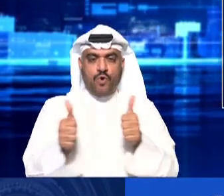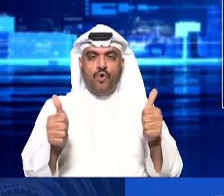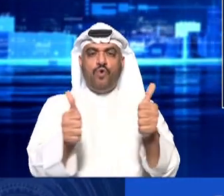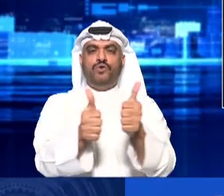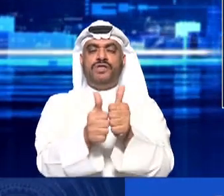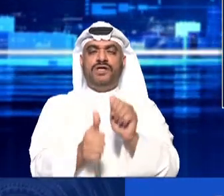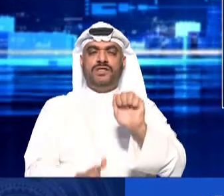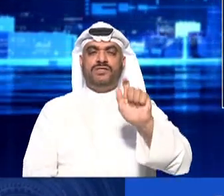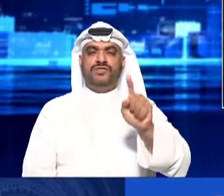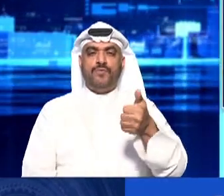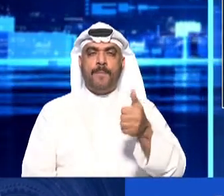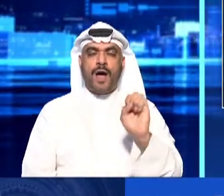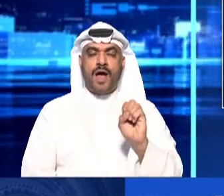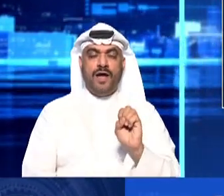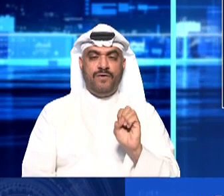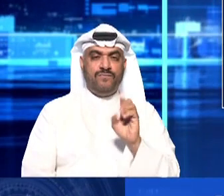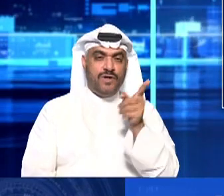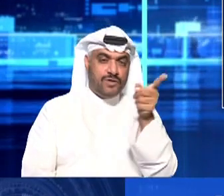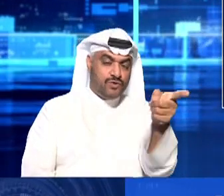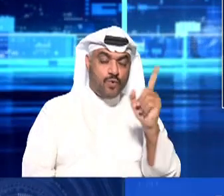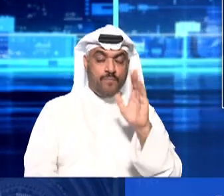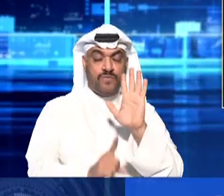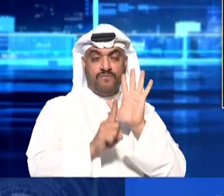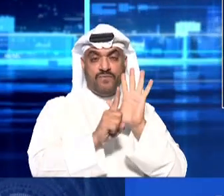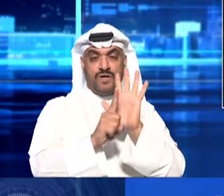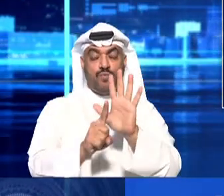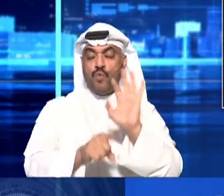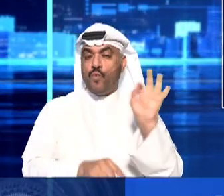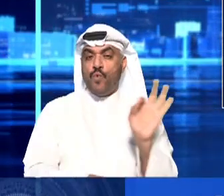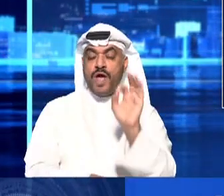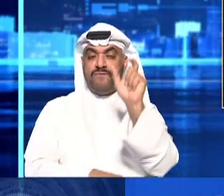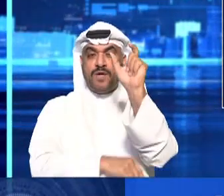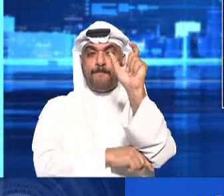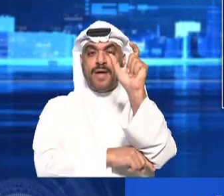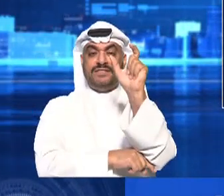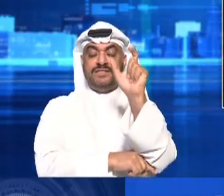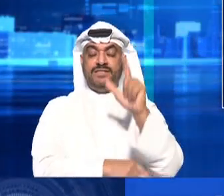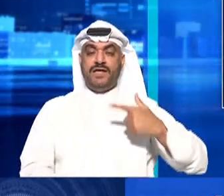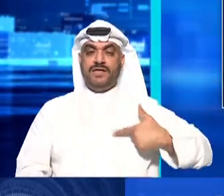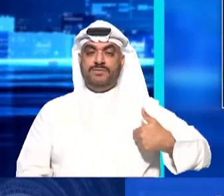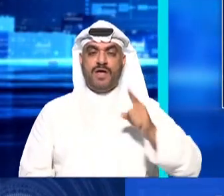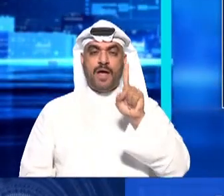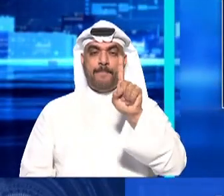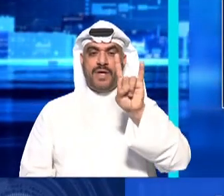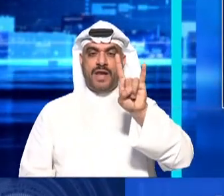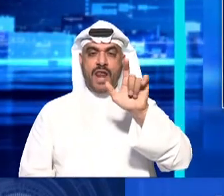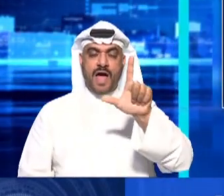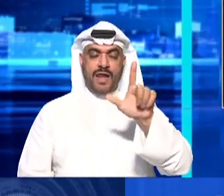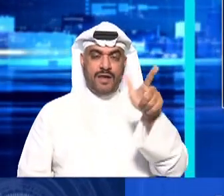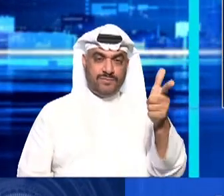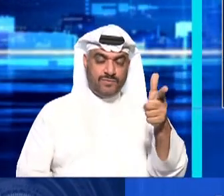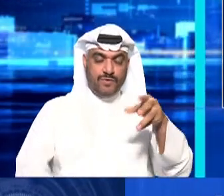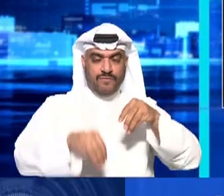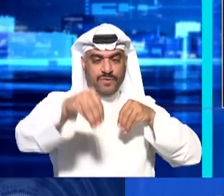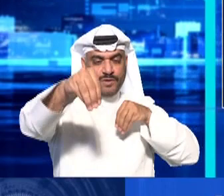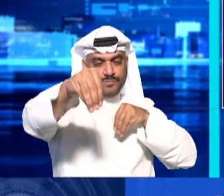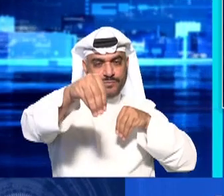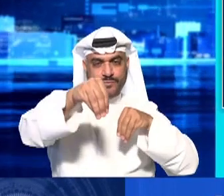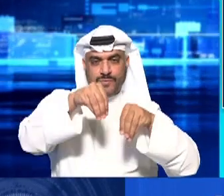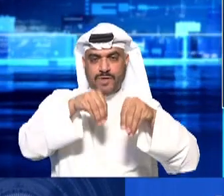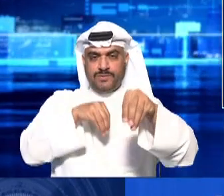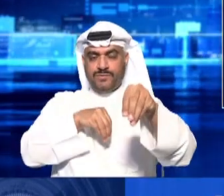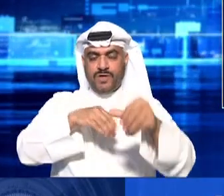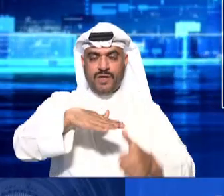في مسجد بلال بن رباح عصر اليوم ممثل صاحب السمو الشيخ خليفة بن زايد آل نهيان رئيس